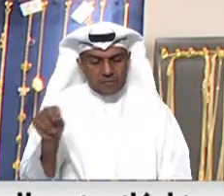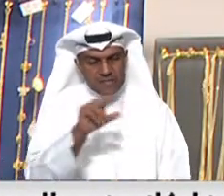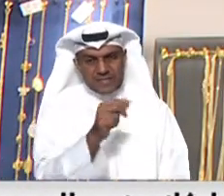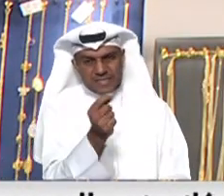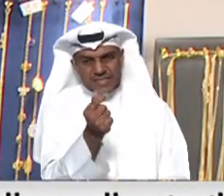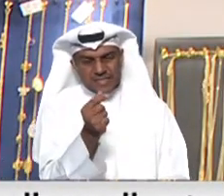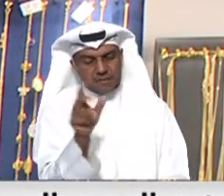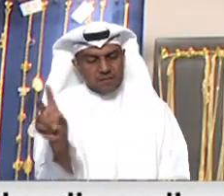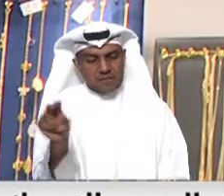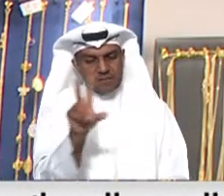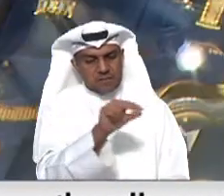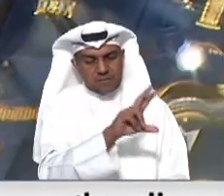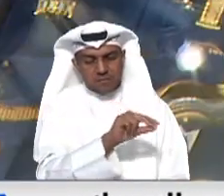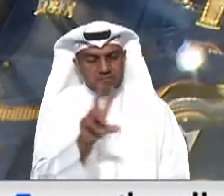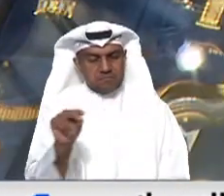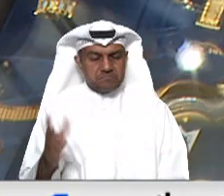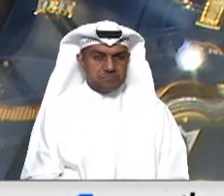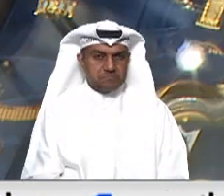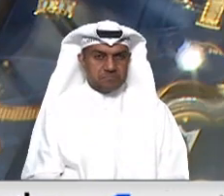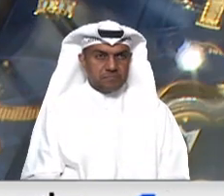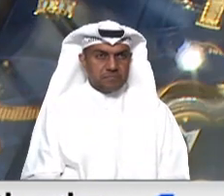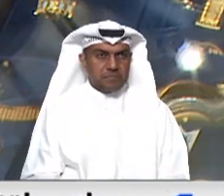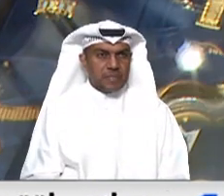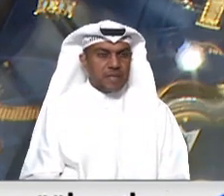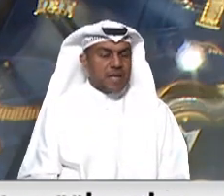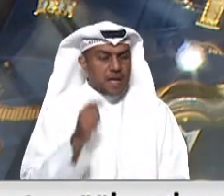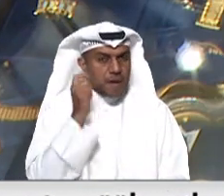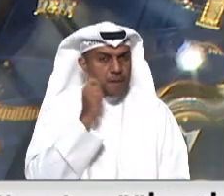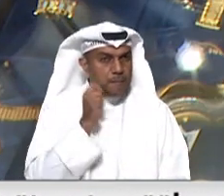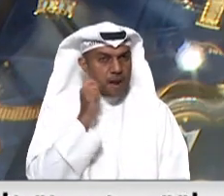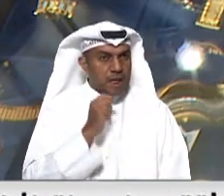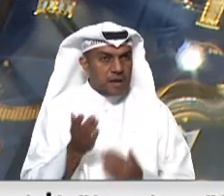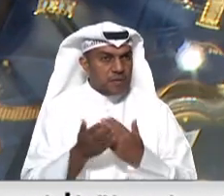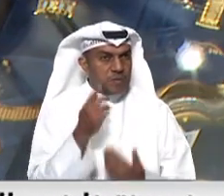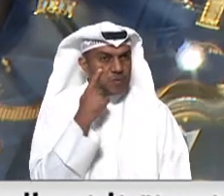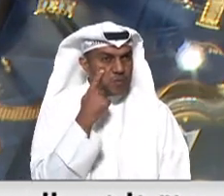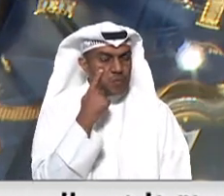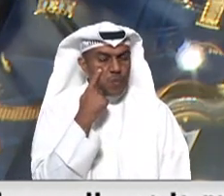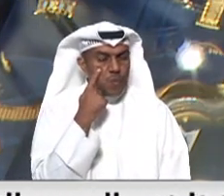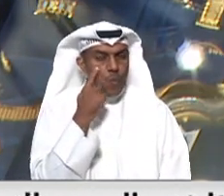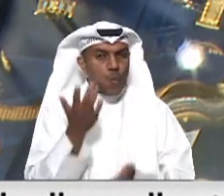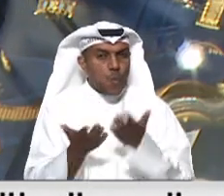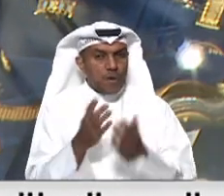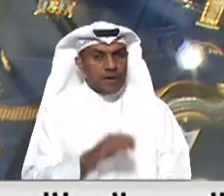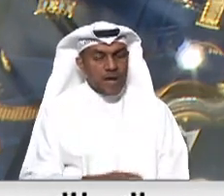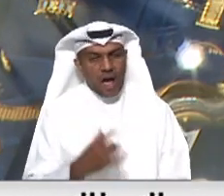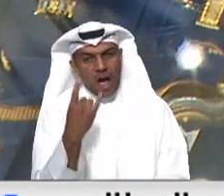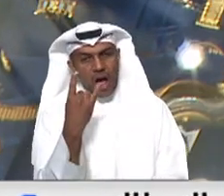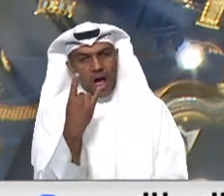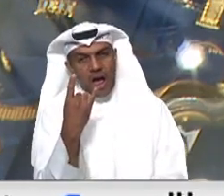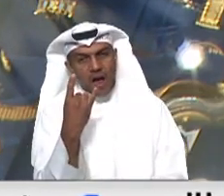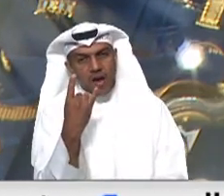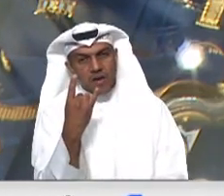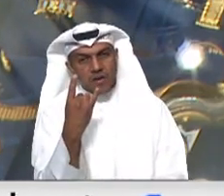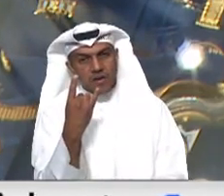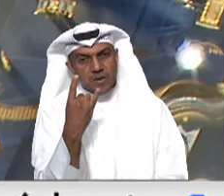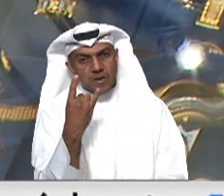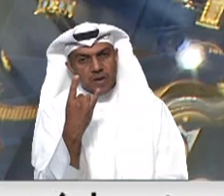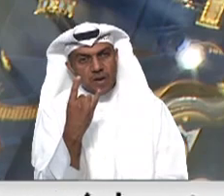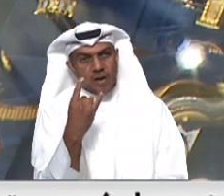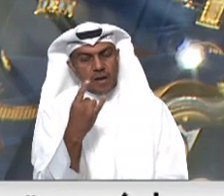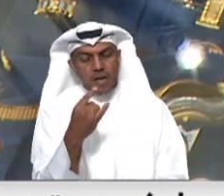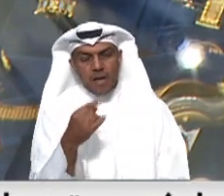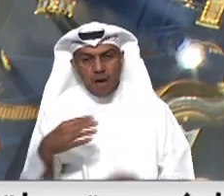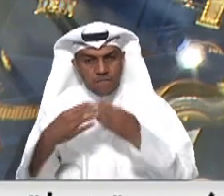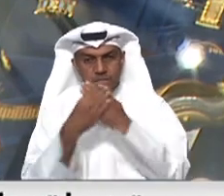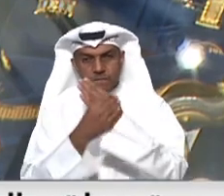ذهب نفس الشيء سواء هذا أو هذا. السبائك الإماراتية تأتي بأوزان مختلفة تبدأ من 10 تولة وغير مغلفة،